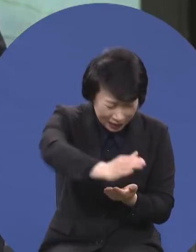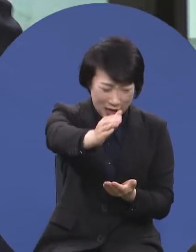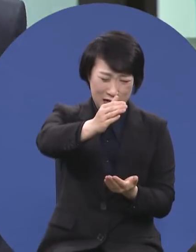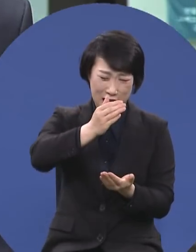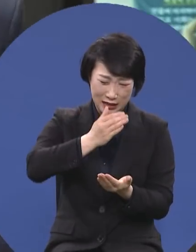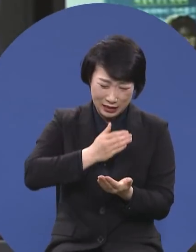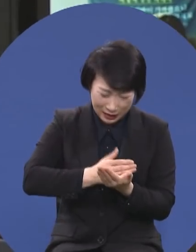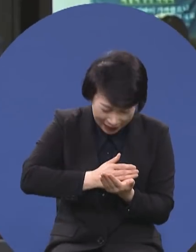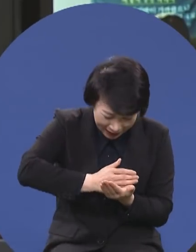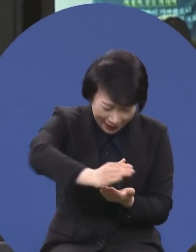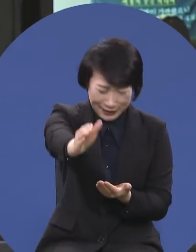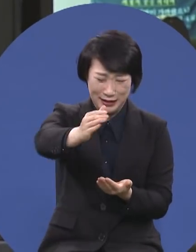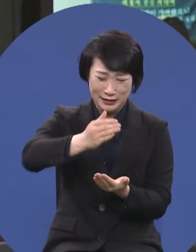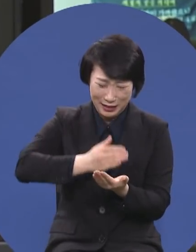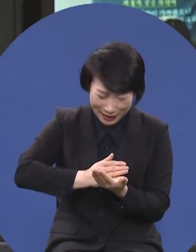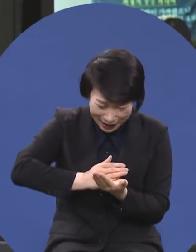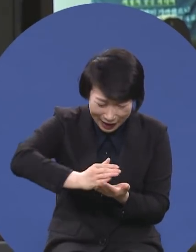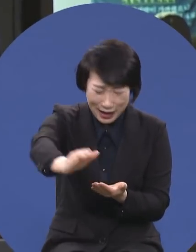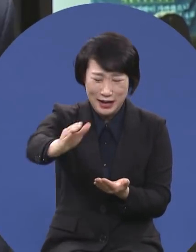떠나가라.